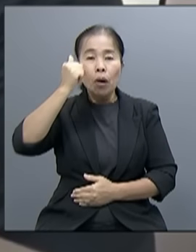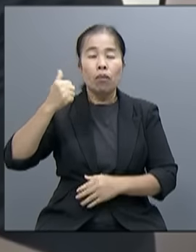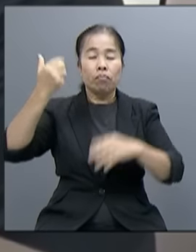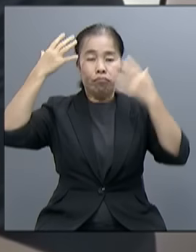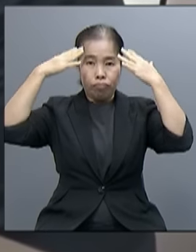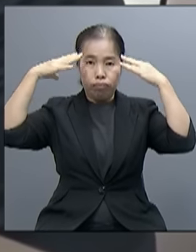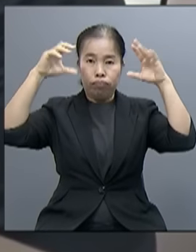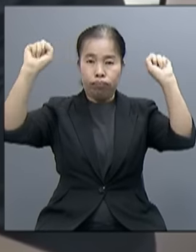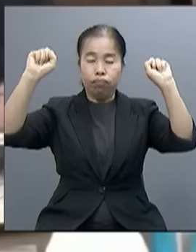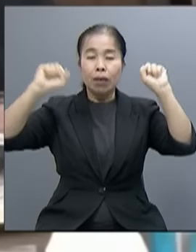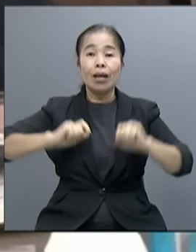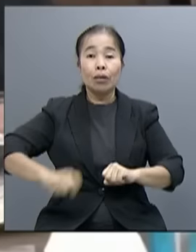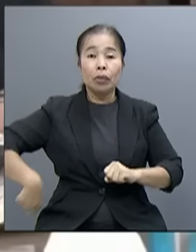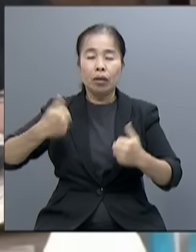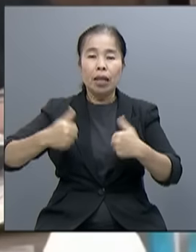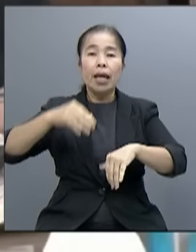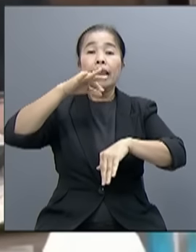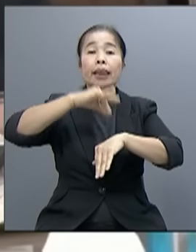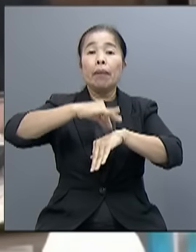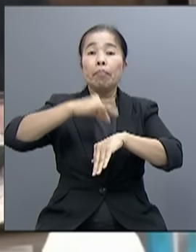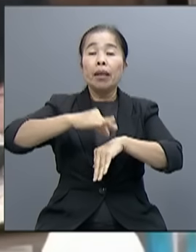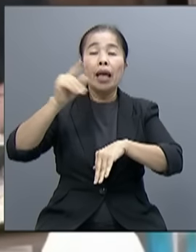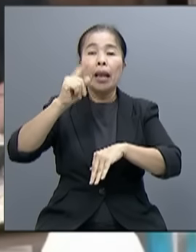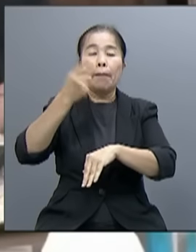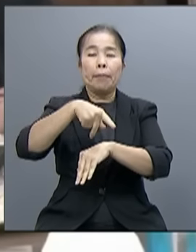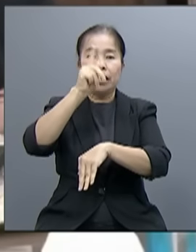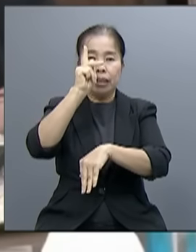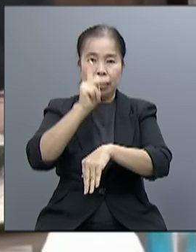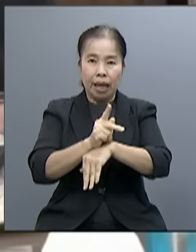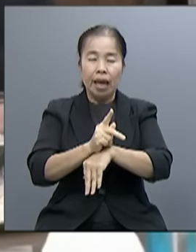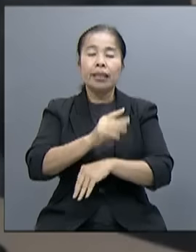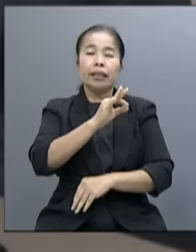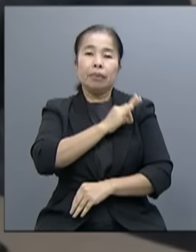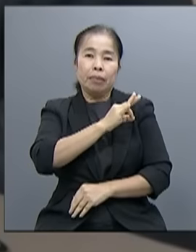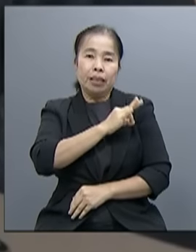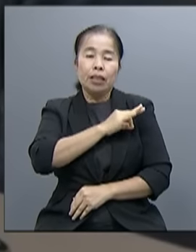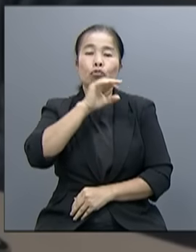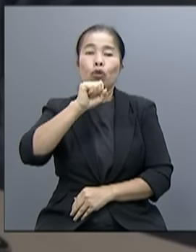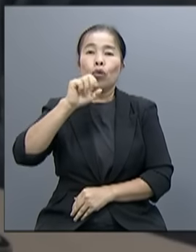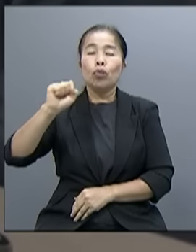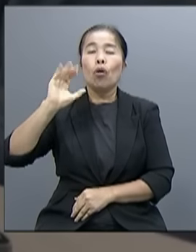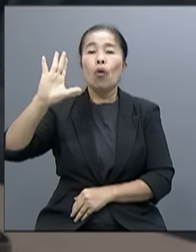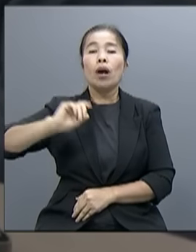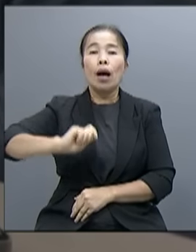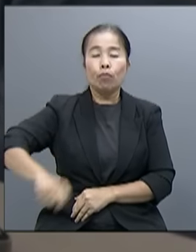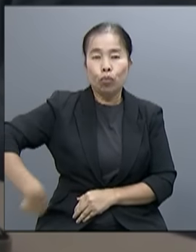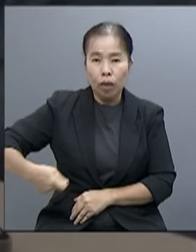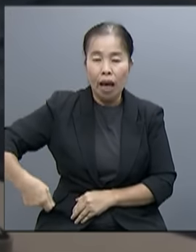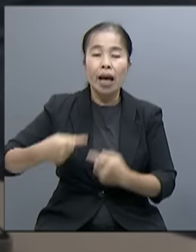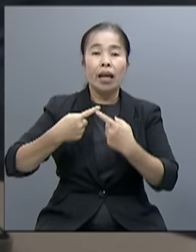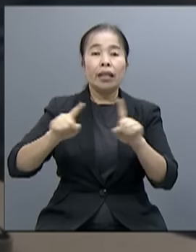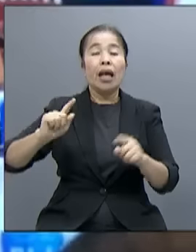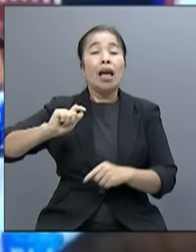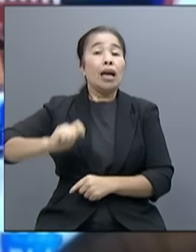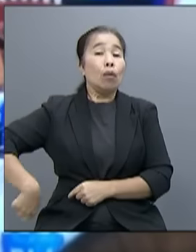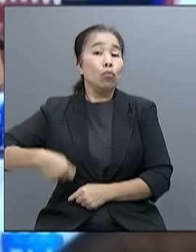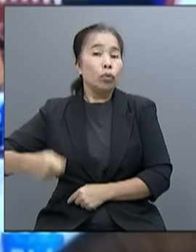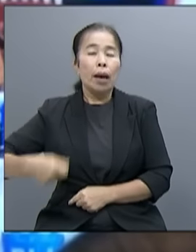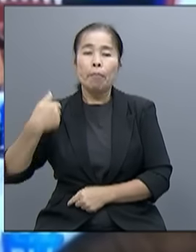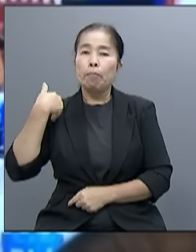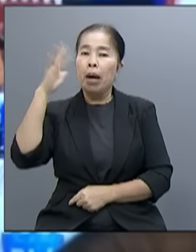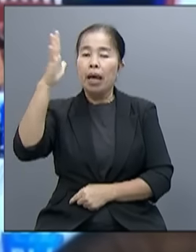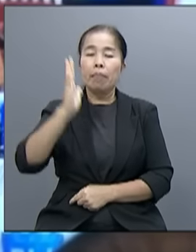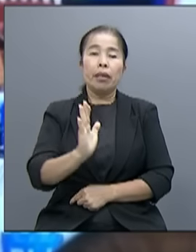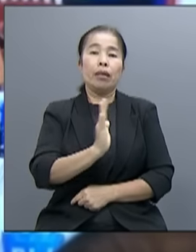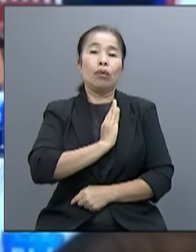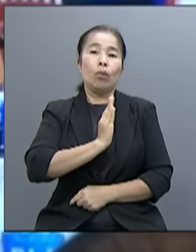ำแหน่งปัจจุบันดำรงตำแหน่งในฐานะประธานสมาชิกวุฒิสภาของกัมพูชาอยู่เพียงแต่ว่ากัมพูชาเขาไม่ได้มีตัวกลางในการประส